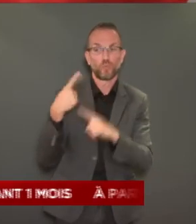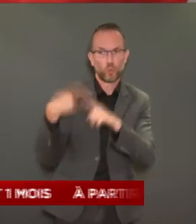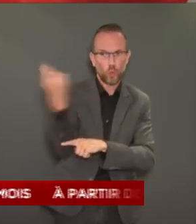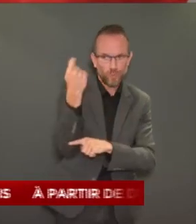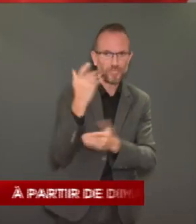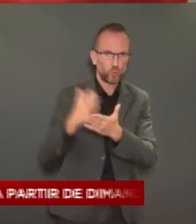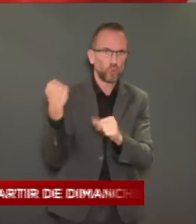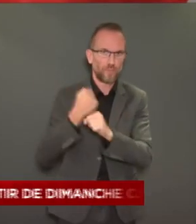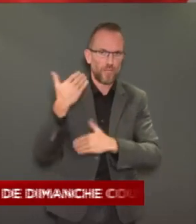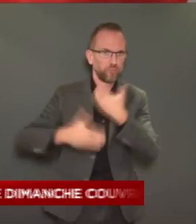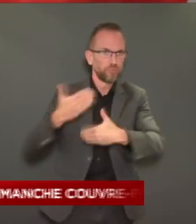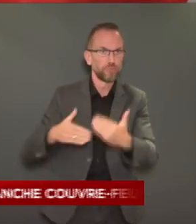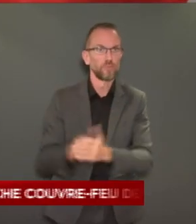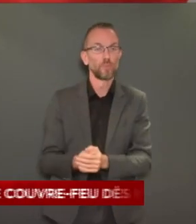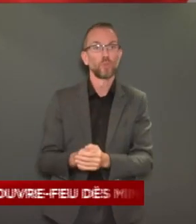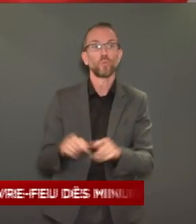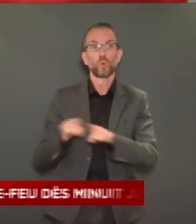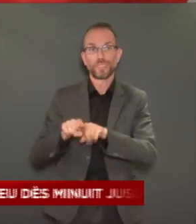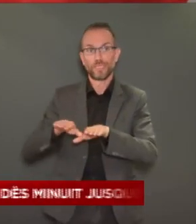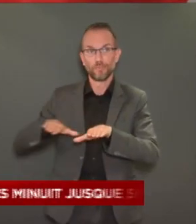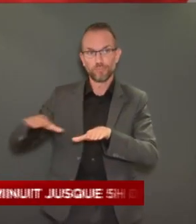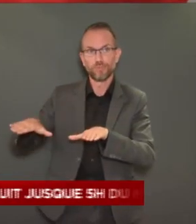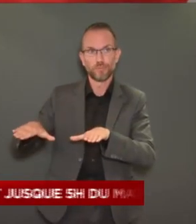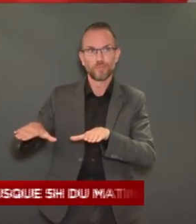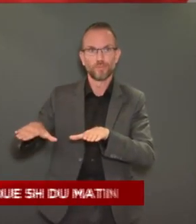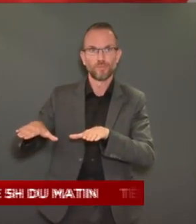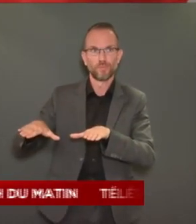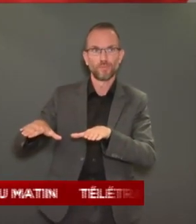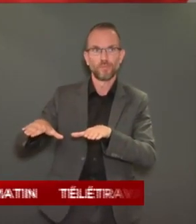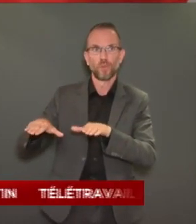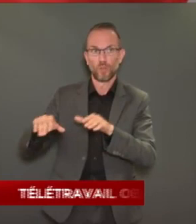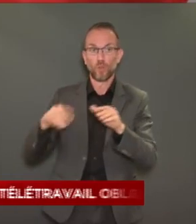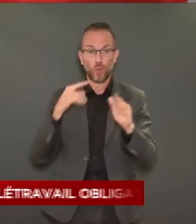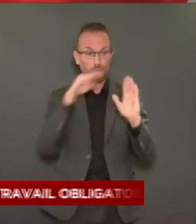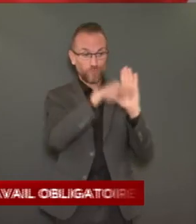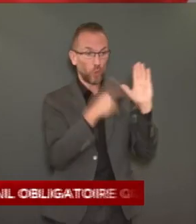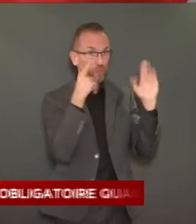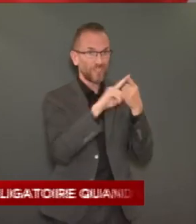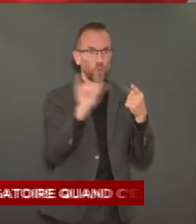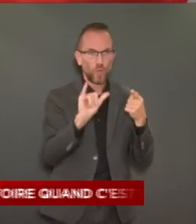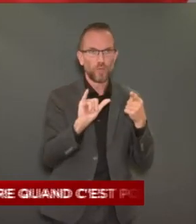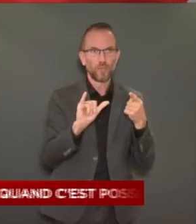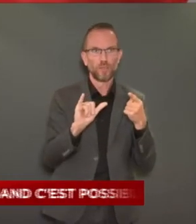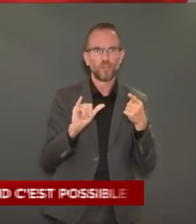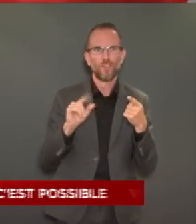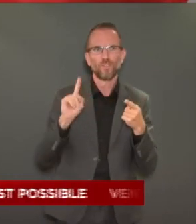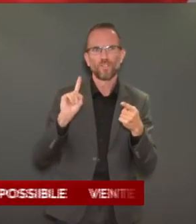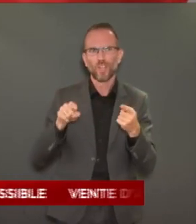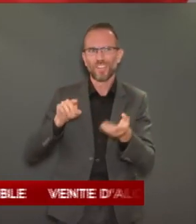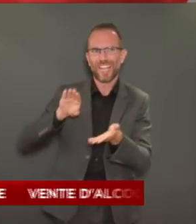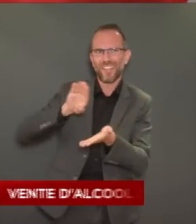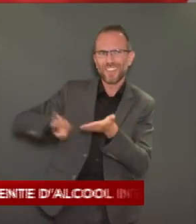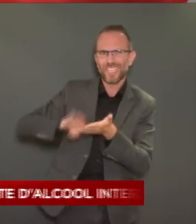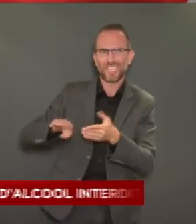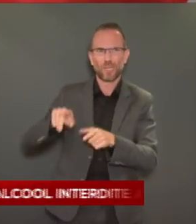et en même temps qui garantissent que l'on peut éviter l'isolement des gens. Je